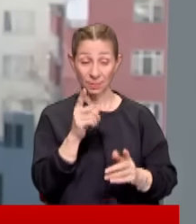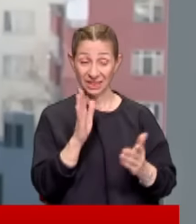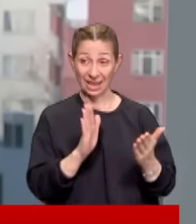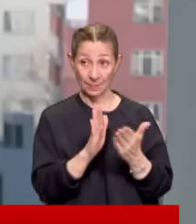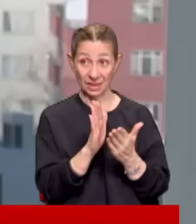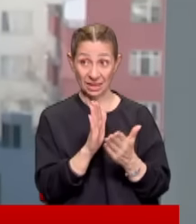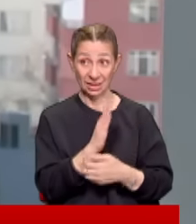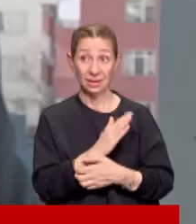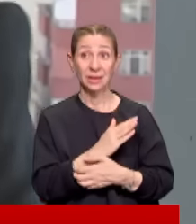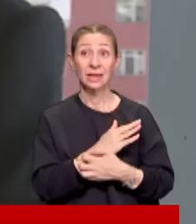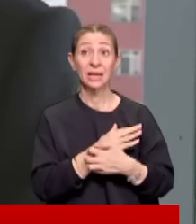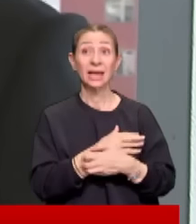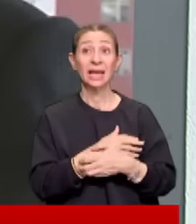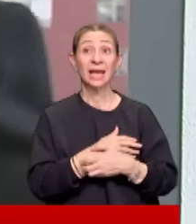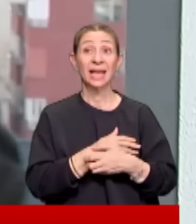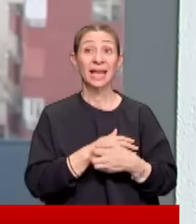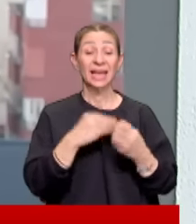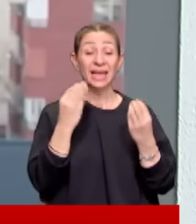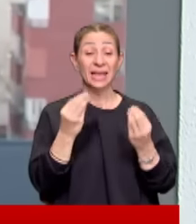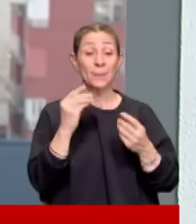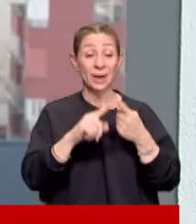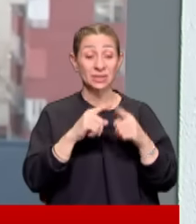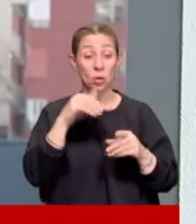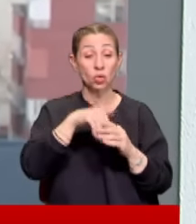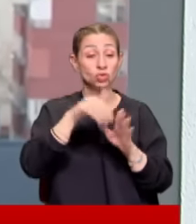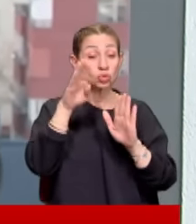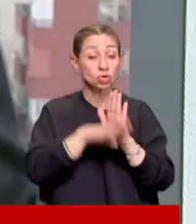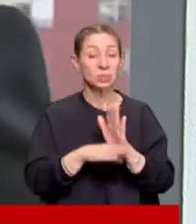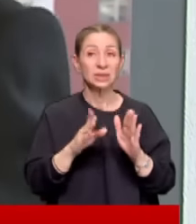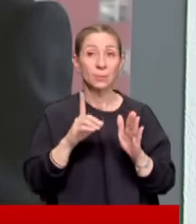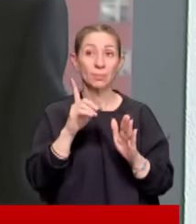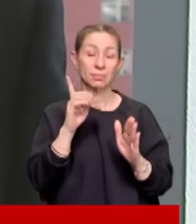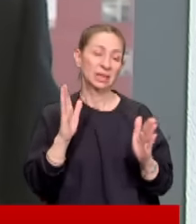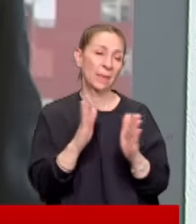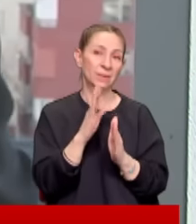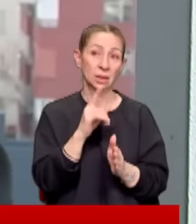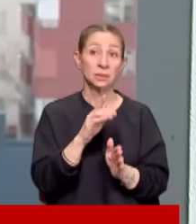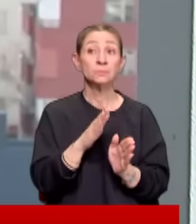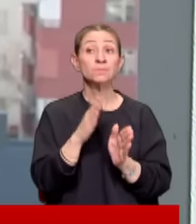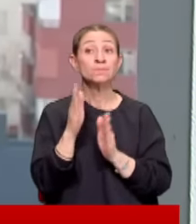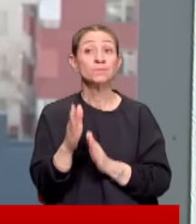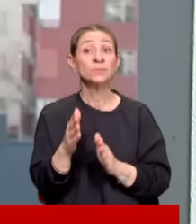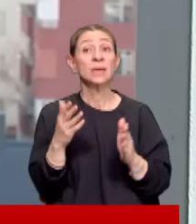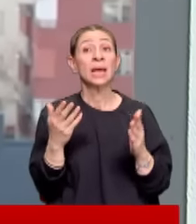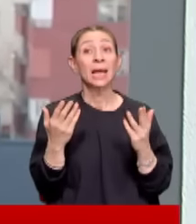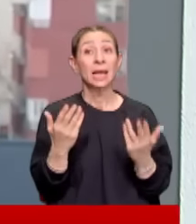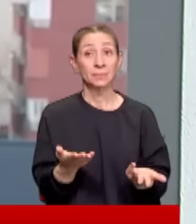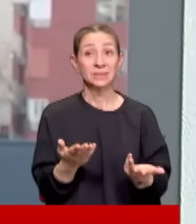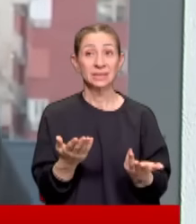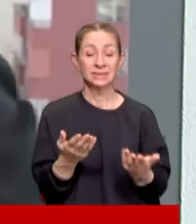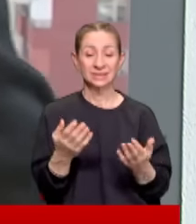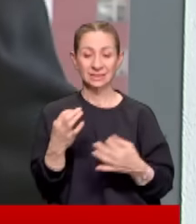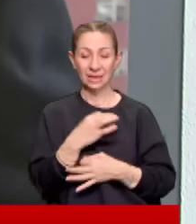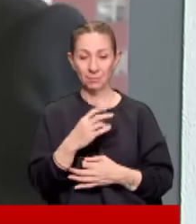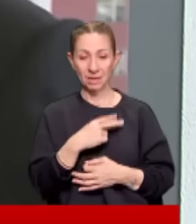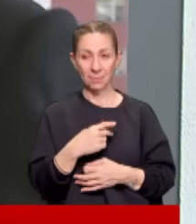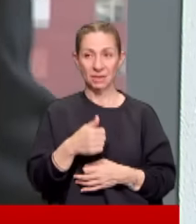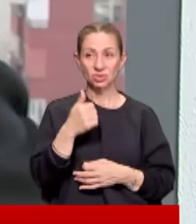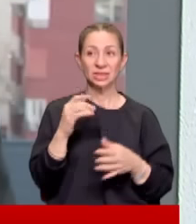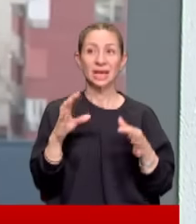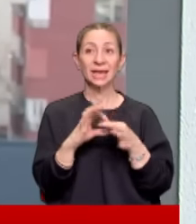oyu. Yani İYİ Parti'nin oyunun düşmesi tepki oyu. Öbür tarafta ise burada elbette Sayın Belediye